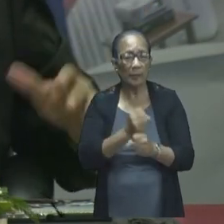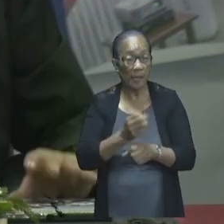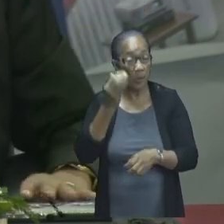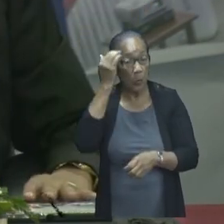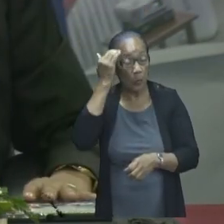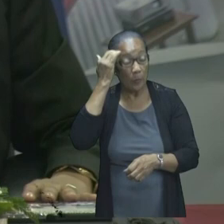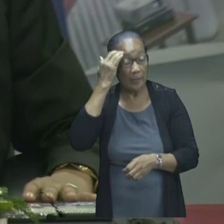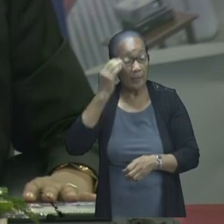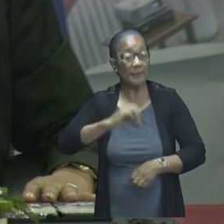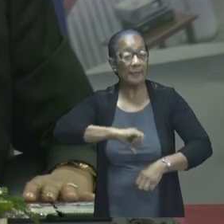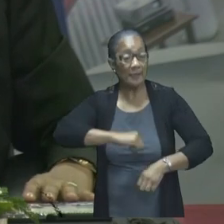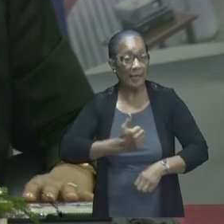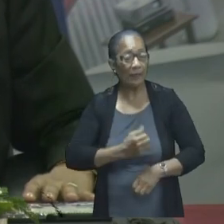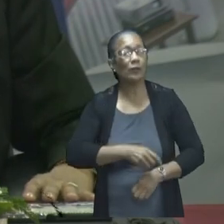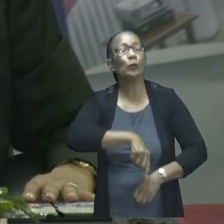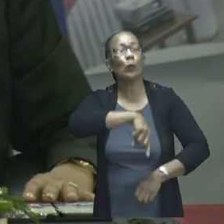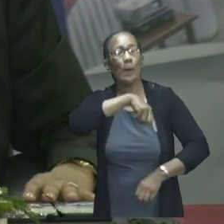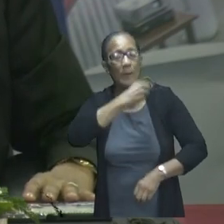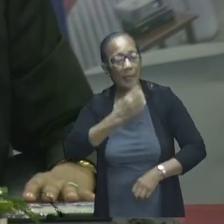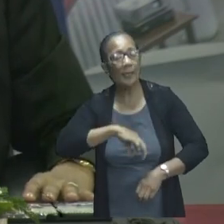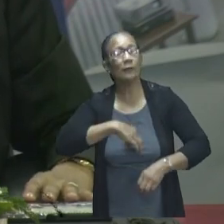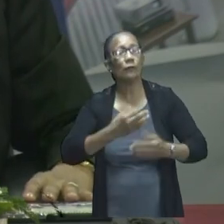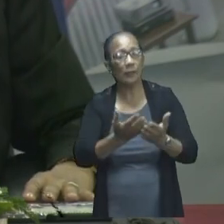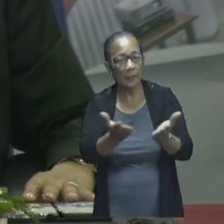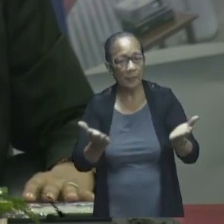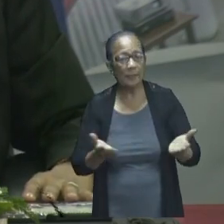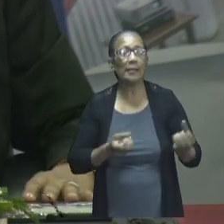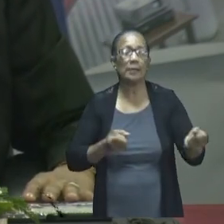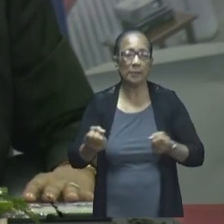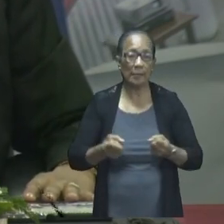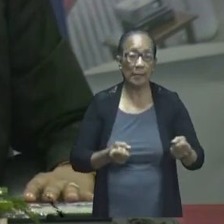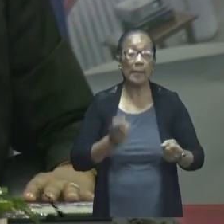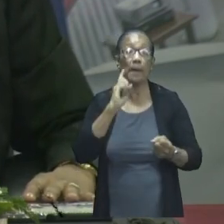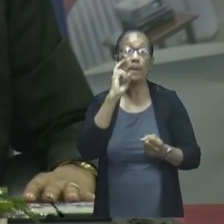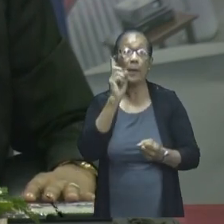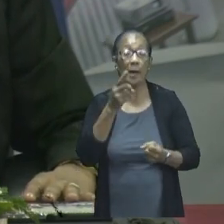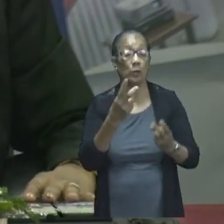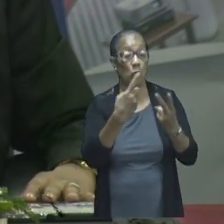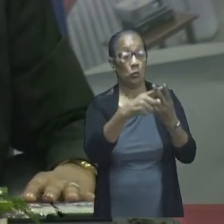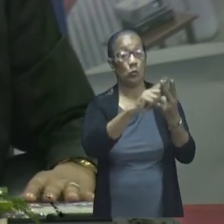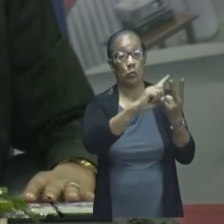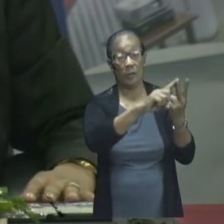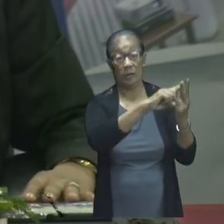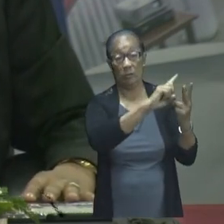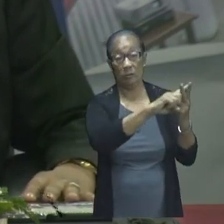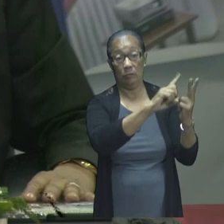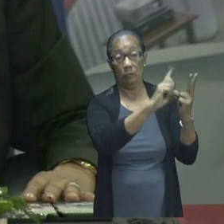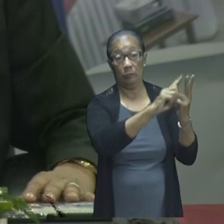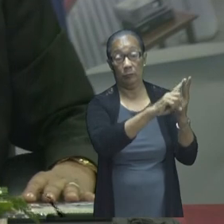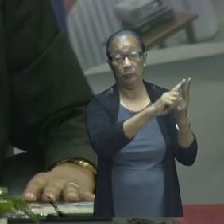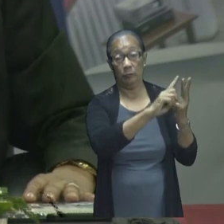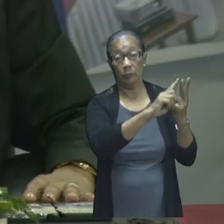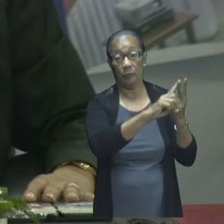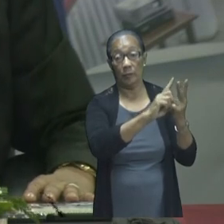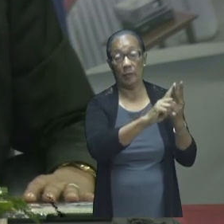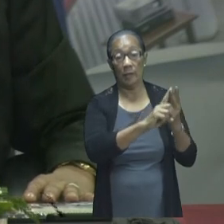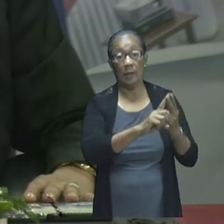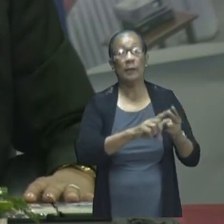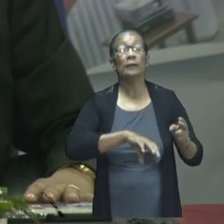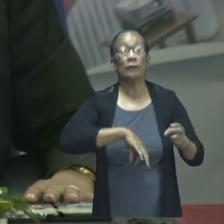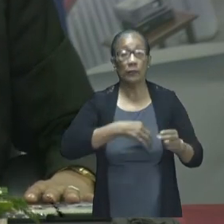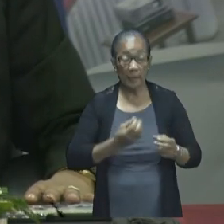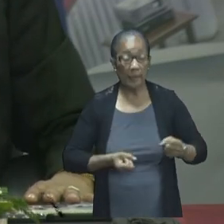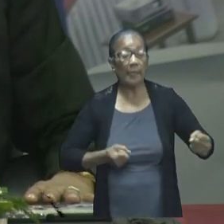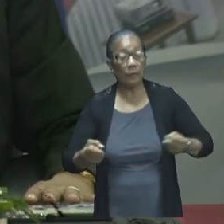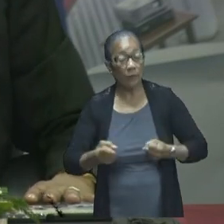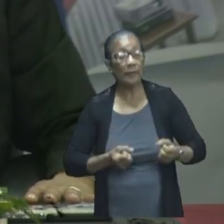er meer dan tevreden zijn als een regering maar zijn doei de ten tweede je hebt er voor ieder heid van de